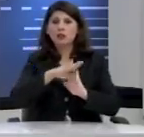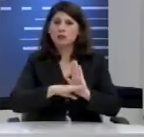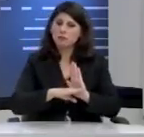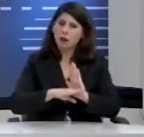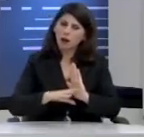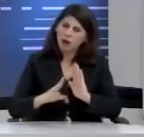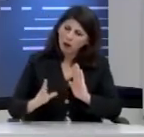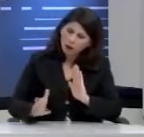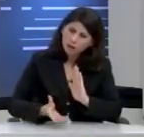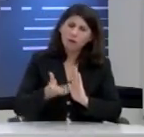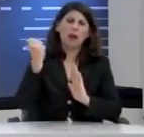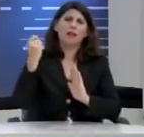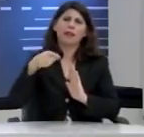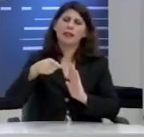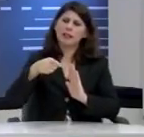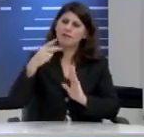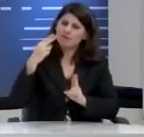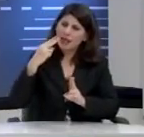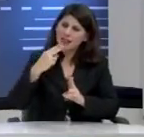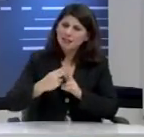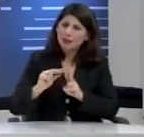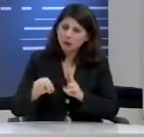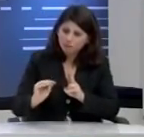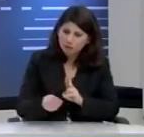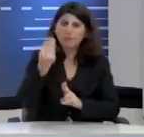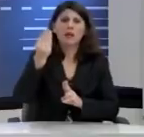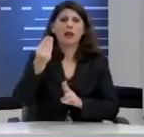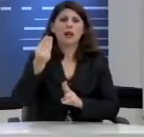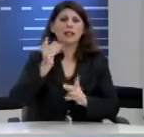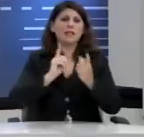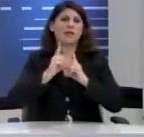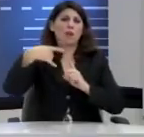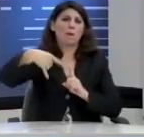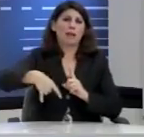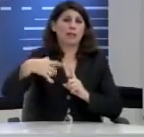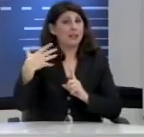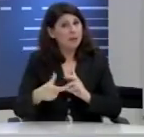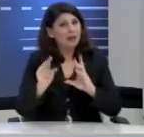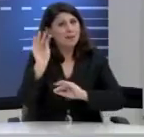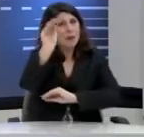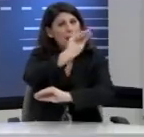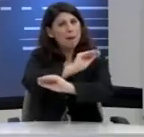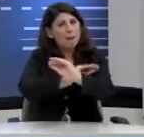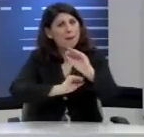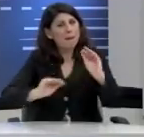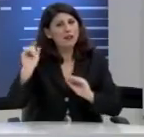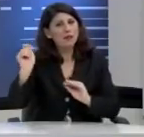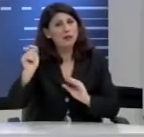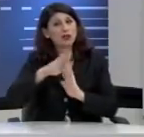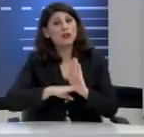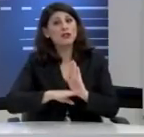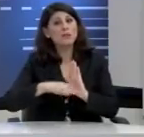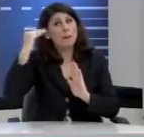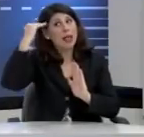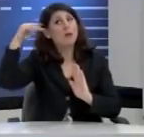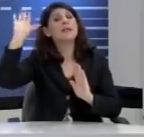ως καταλήτης η Συμφωνία των Πρεσπών, αλλά υπάρχει μια αναδιάταξη στο πολιτικό σύστημα. Αυτό δεν υπάρχει στο μυαλό σας ότι μπορεί να συμβαίνει.